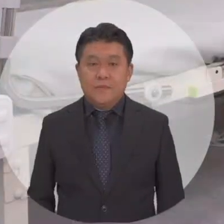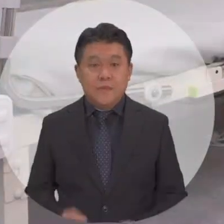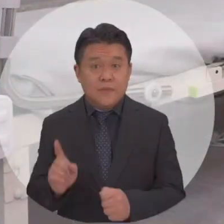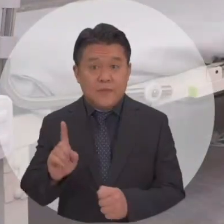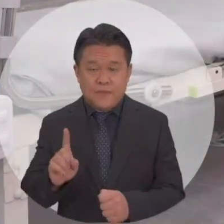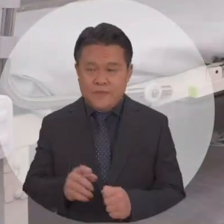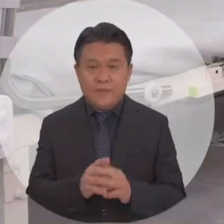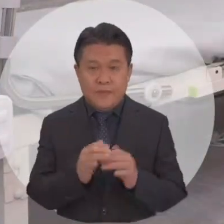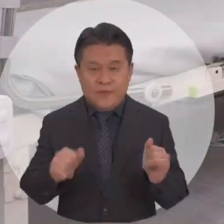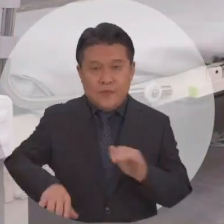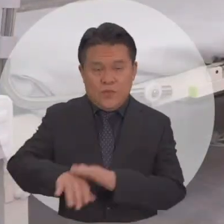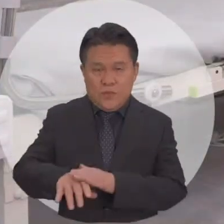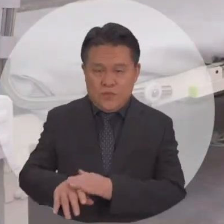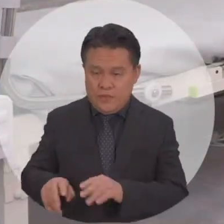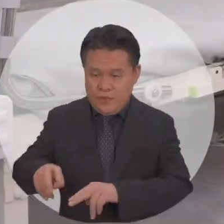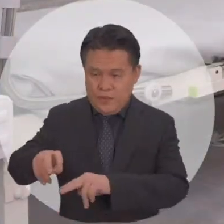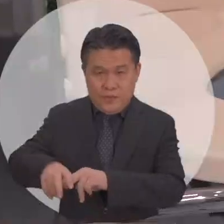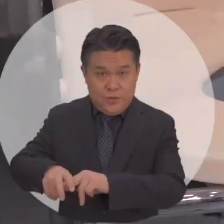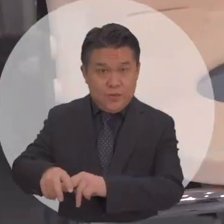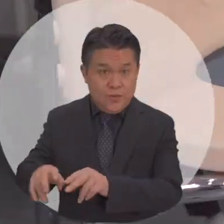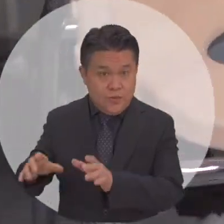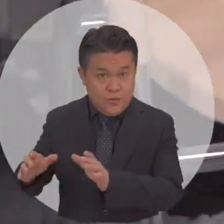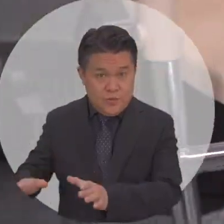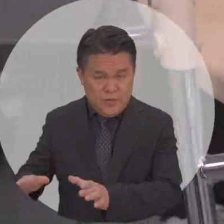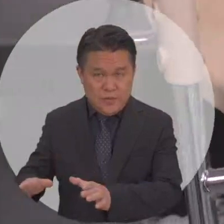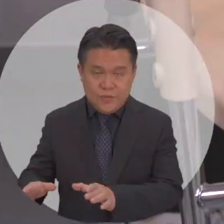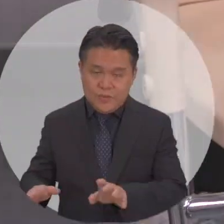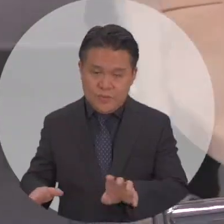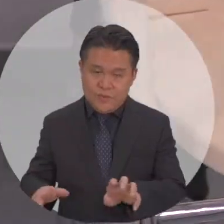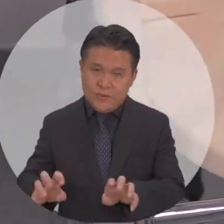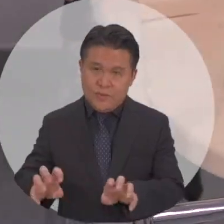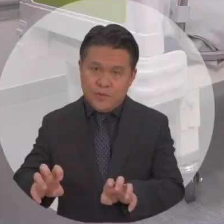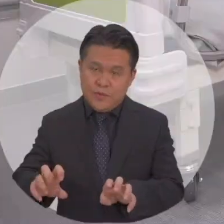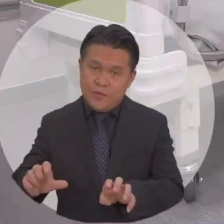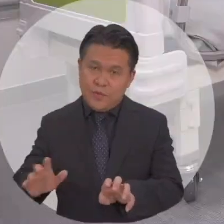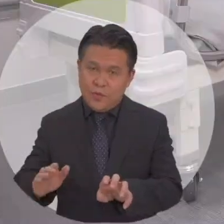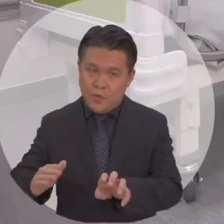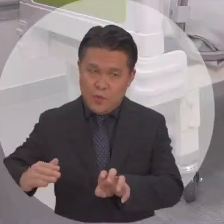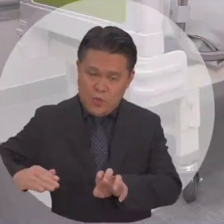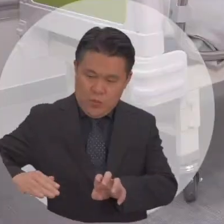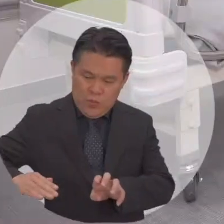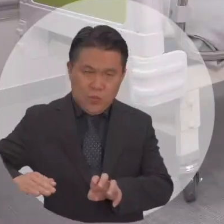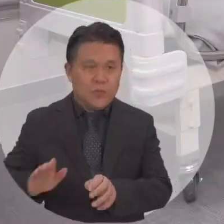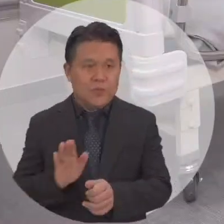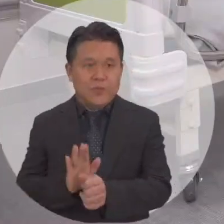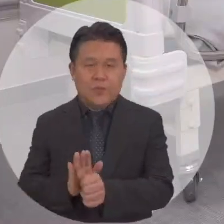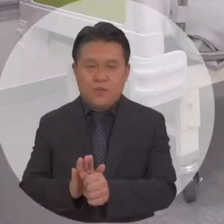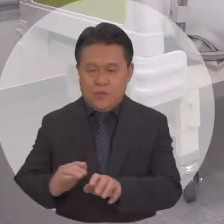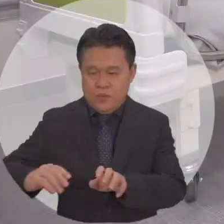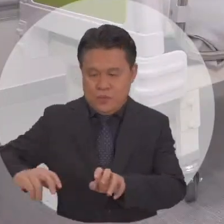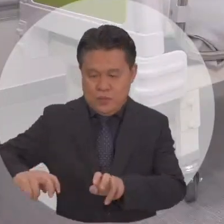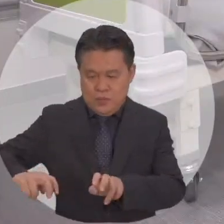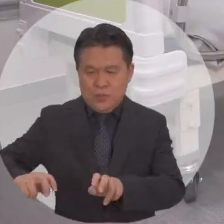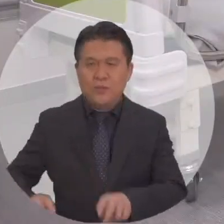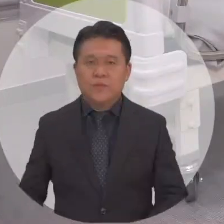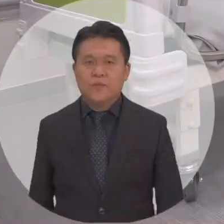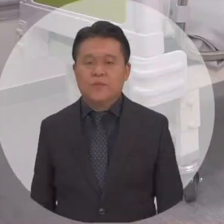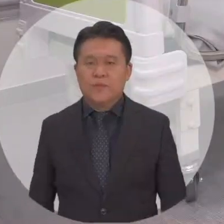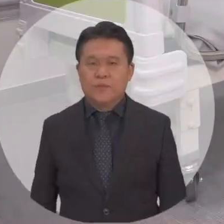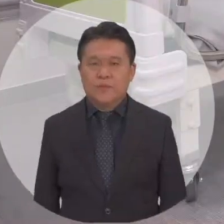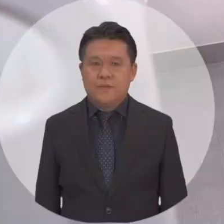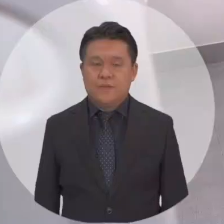이동 변기를 대상자의 오른쪽에 놓고 휠체어와 30도에서 45도 정도로 비스듬히 놓습니다.